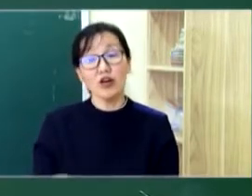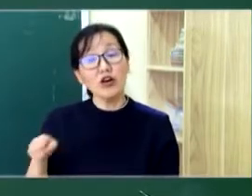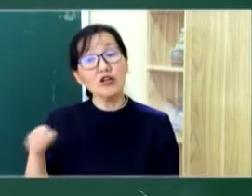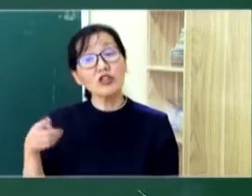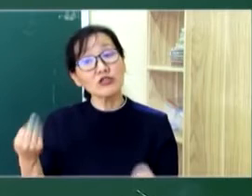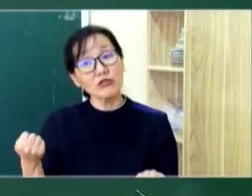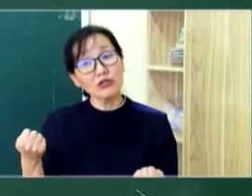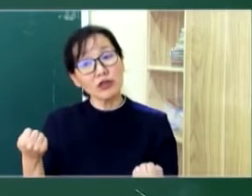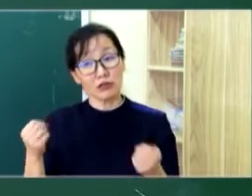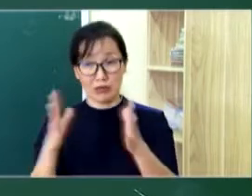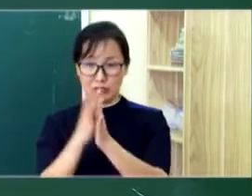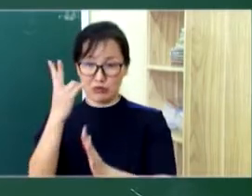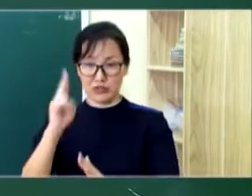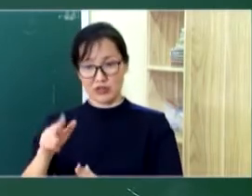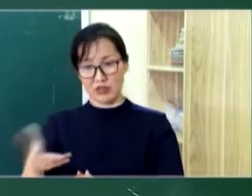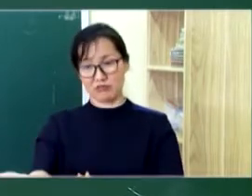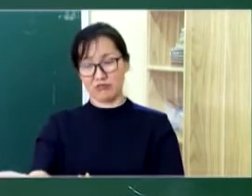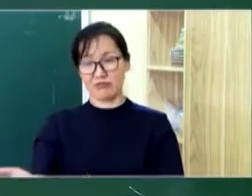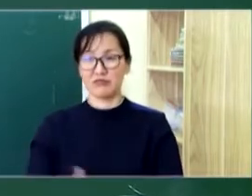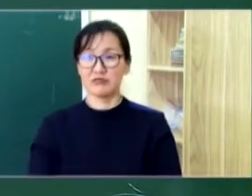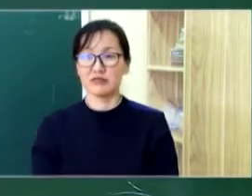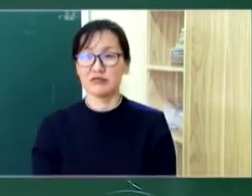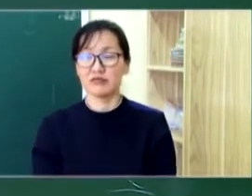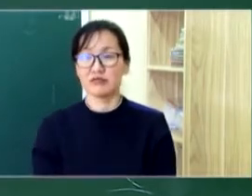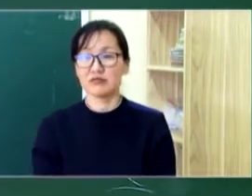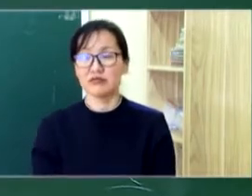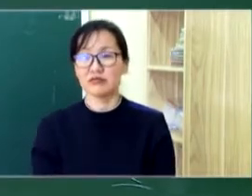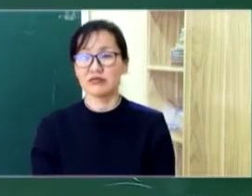Аа, 6 бүхэл 10.8 кг